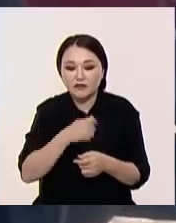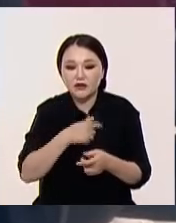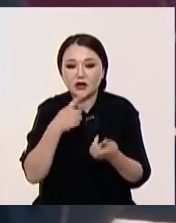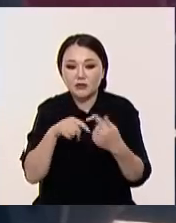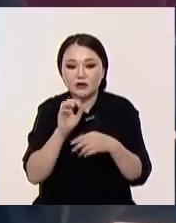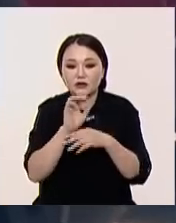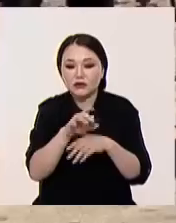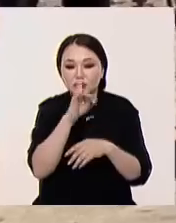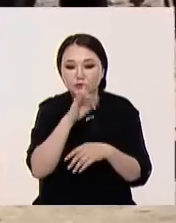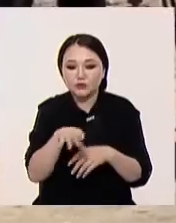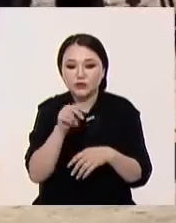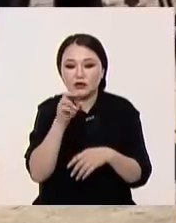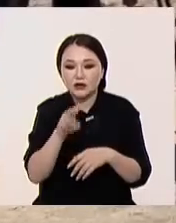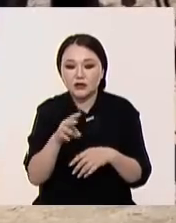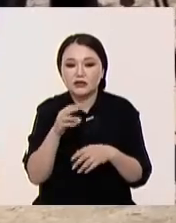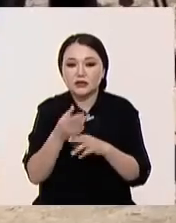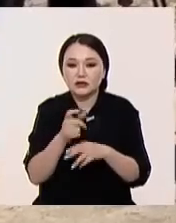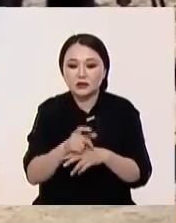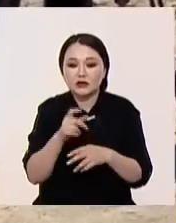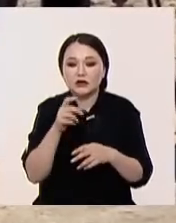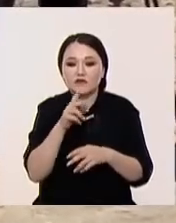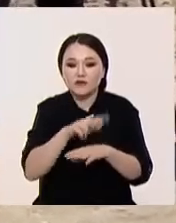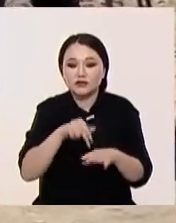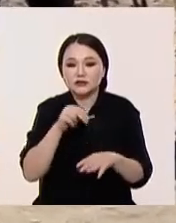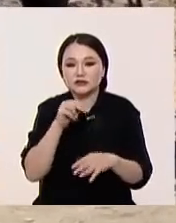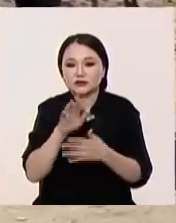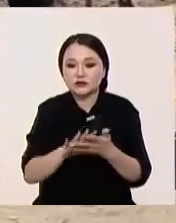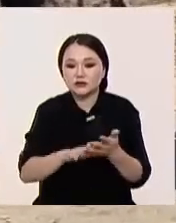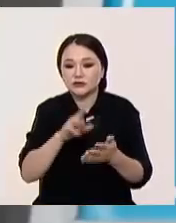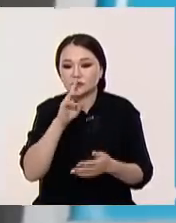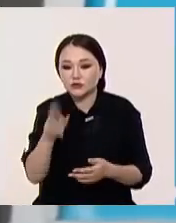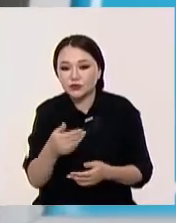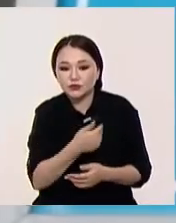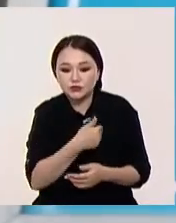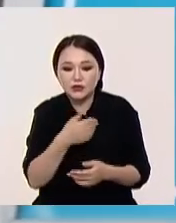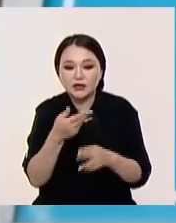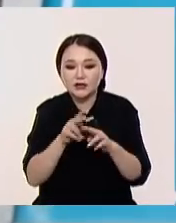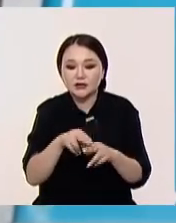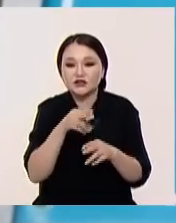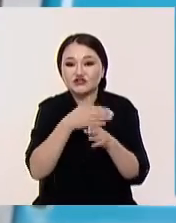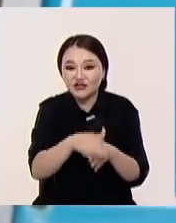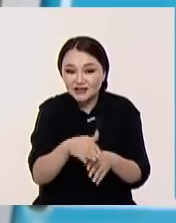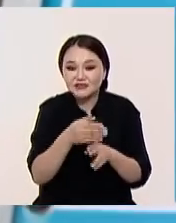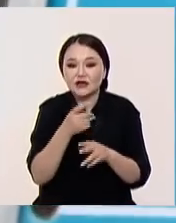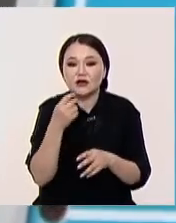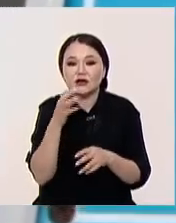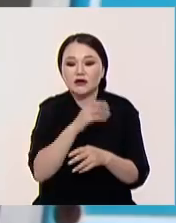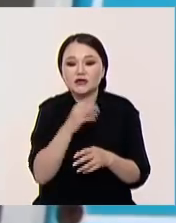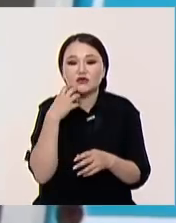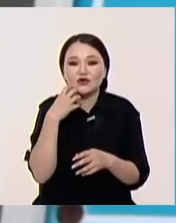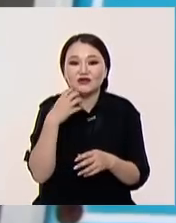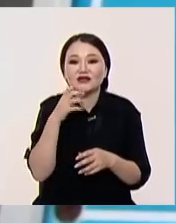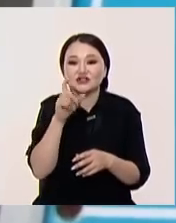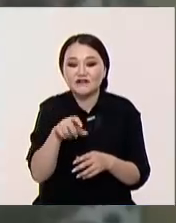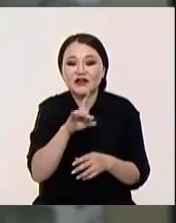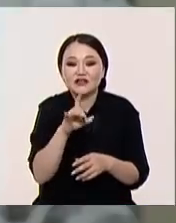қайтып жібермеймін деп отыр. Бұл іс бойынша құзырлы органдарға шағым жазбақ. Айта кетейік, былтыр дәл осы әскери бөлімде борышын өтеген қызылордалық